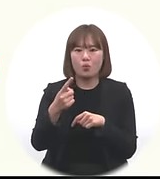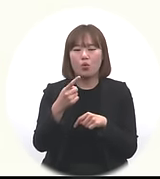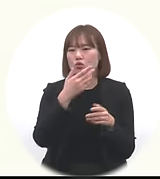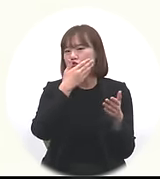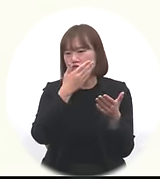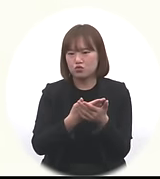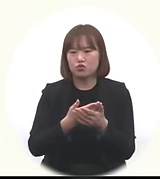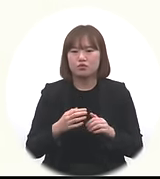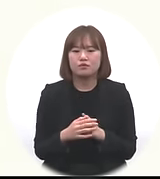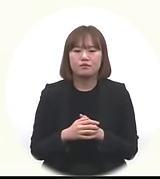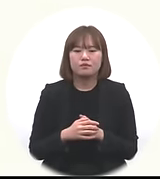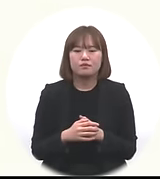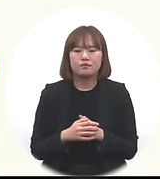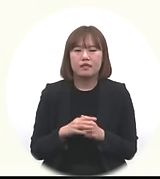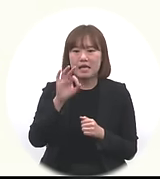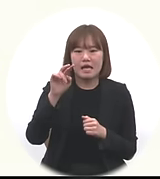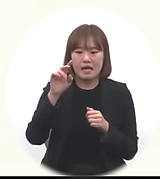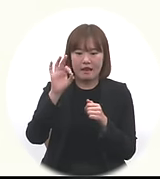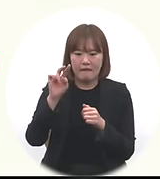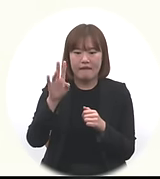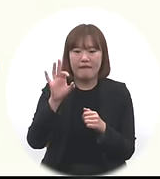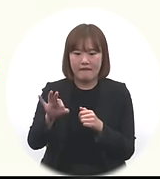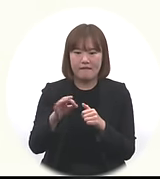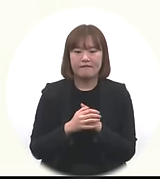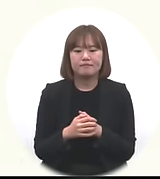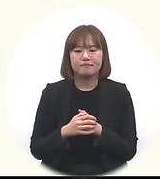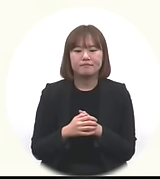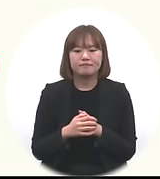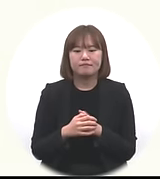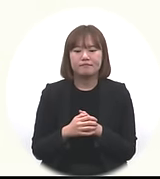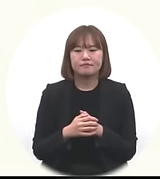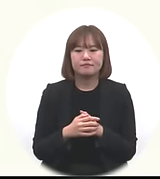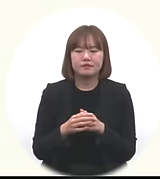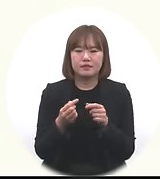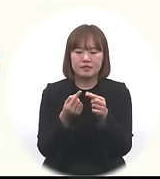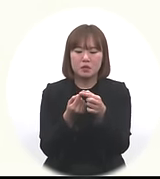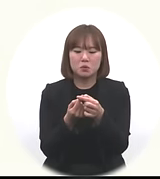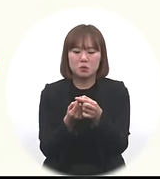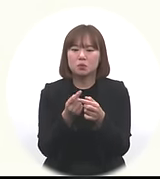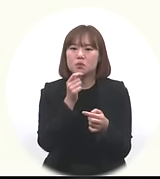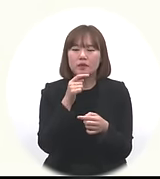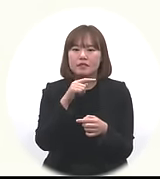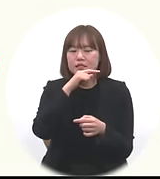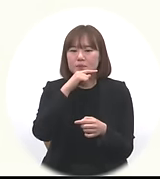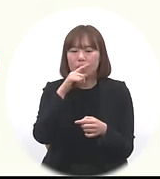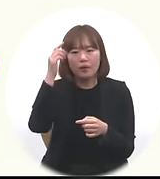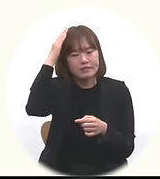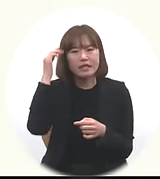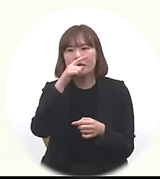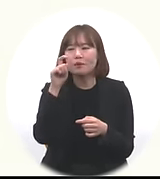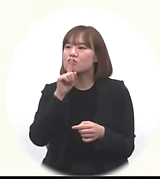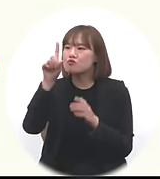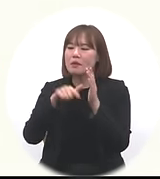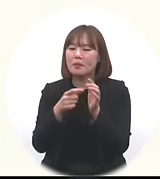치약의 양은 그림에서 보시는 것처럼 짜장면 시키면 올려주는 완두콩 있지 않습니까? 초록색 완두콩이요? 딱 그 정도만 쓰시면